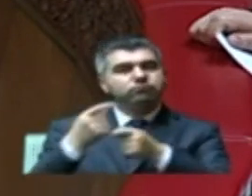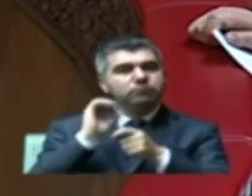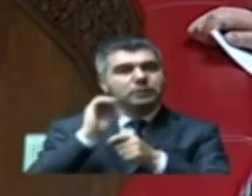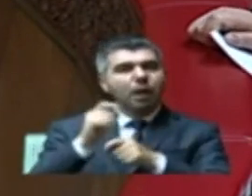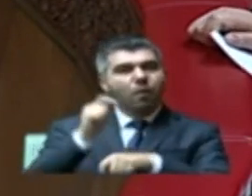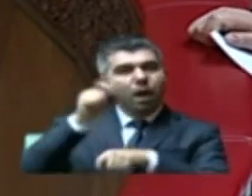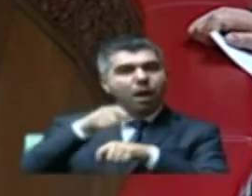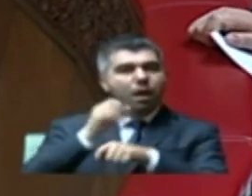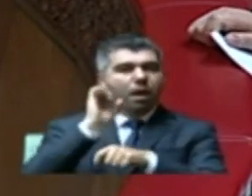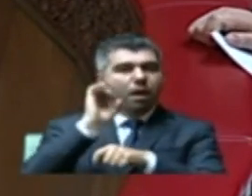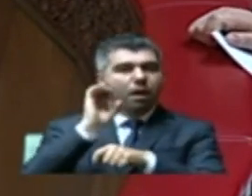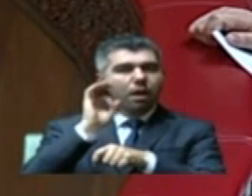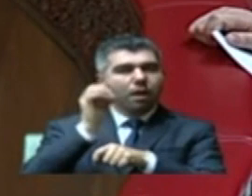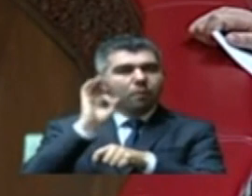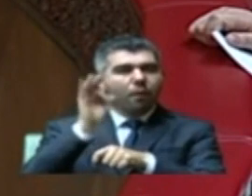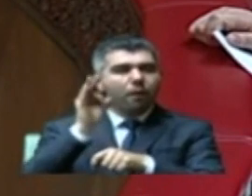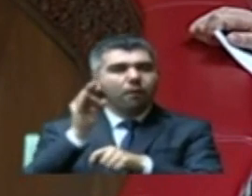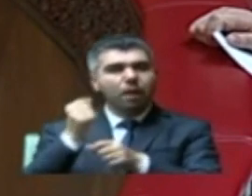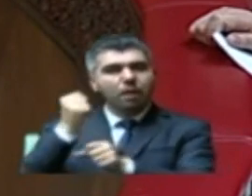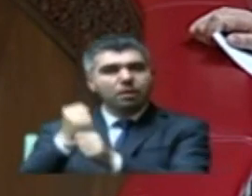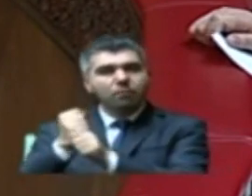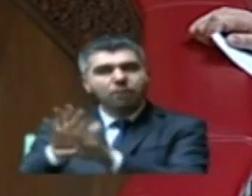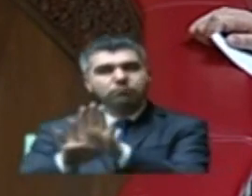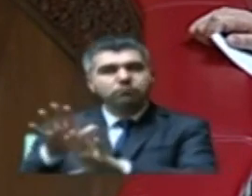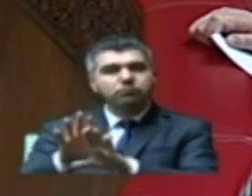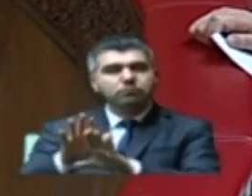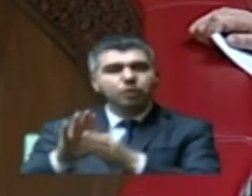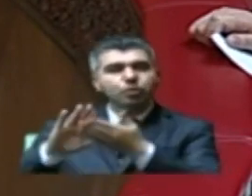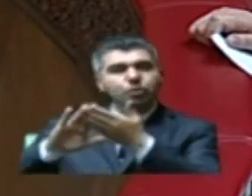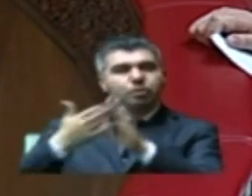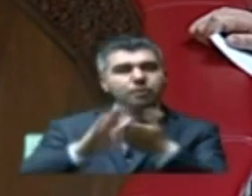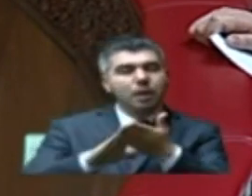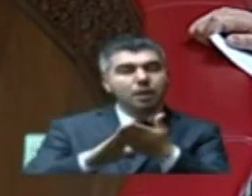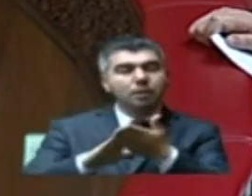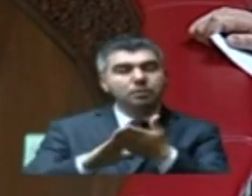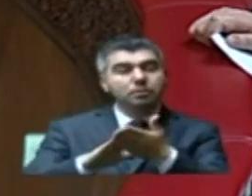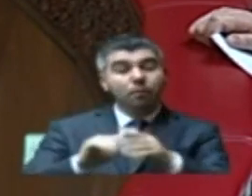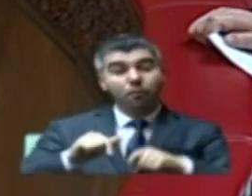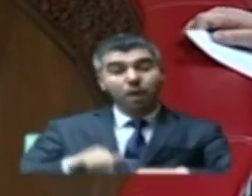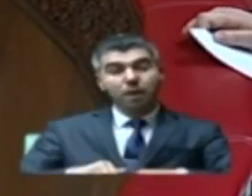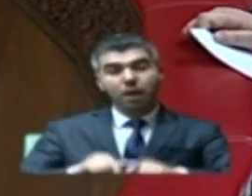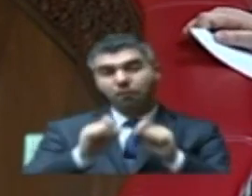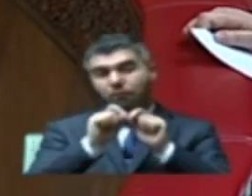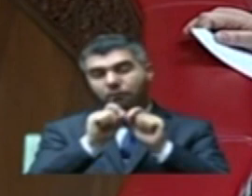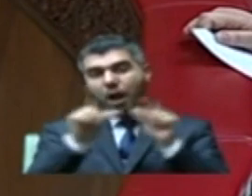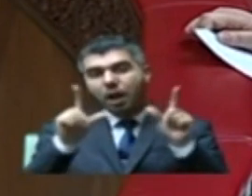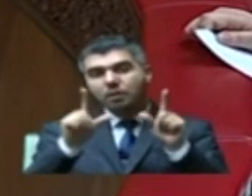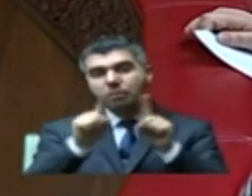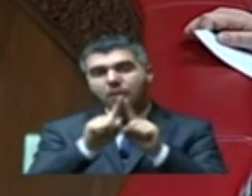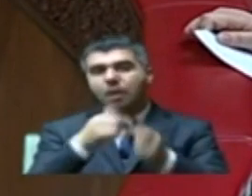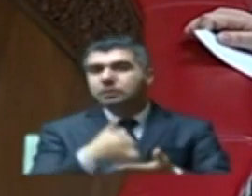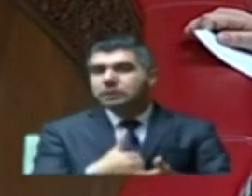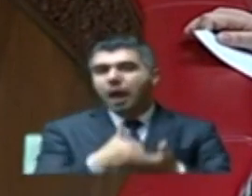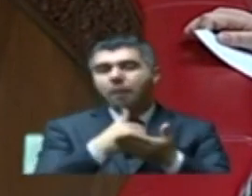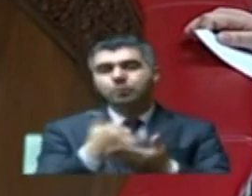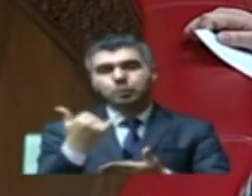مجال ديناميكي متحرك. هذه التعاونيات في الصناعة التقليدية أولا الوزارة واعية كل وعي بضرورة الدعم، ولهذا